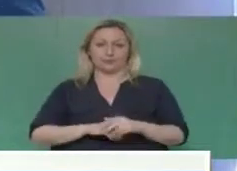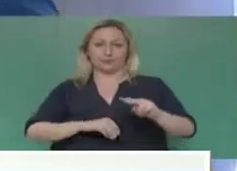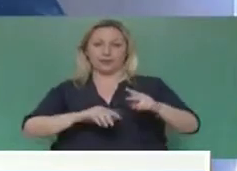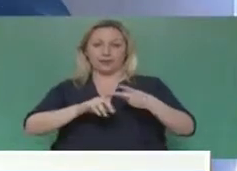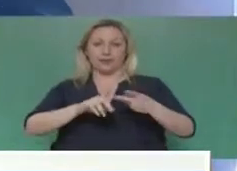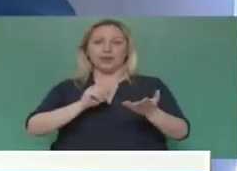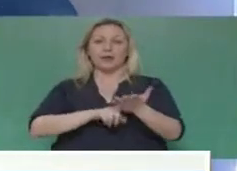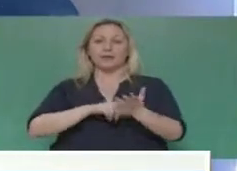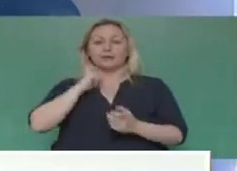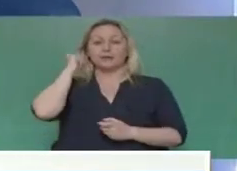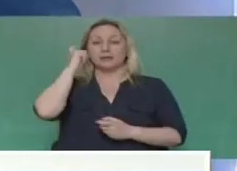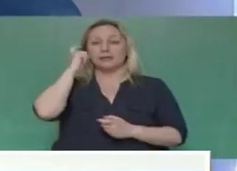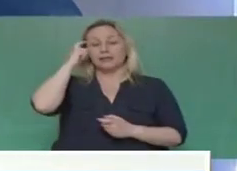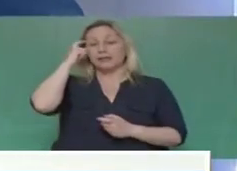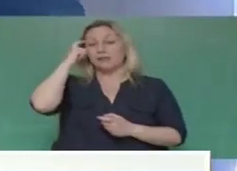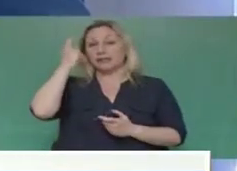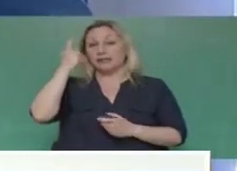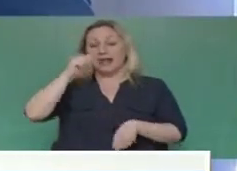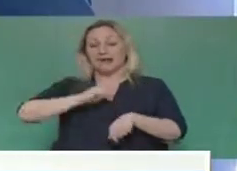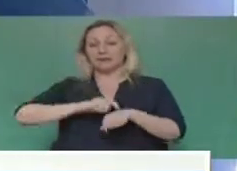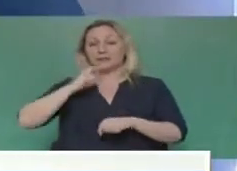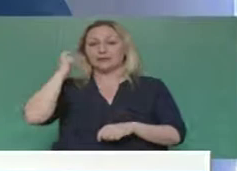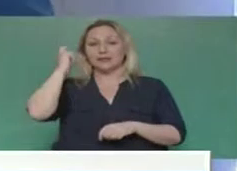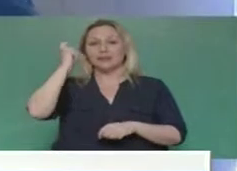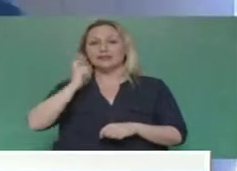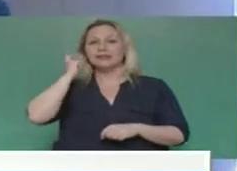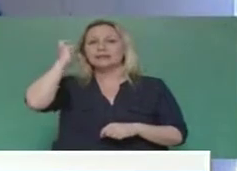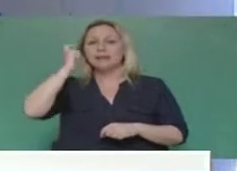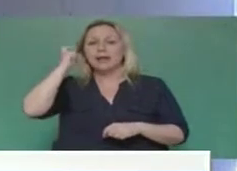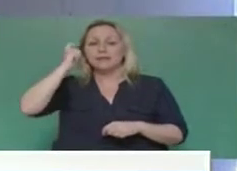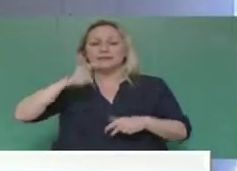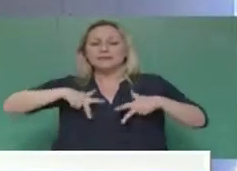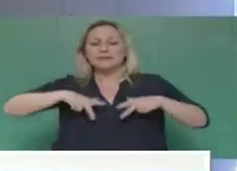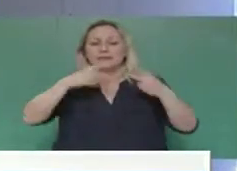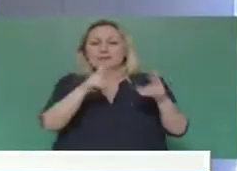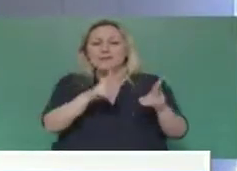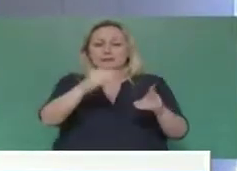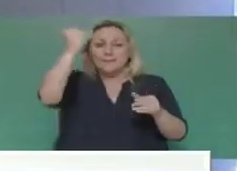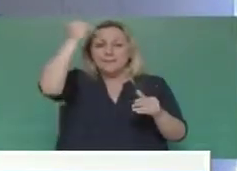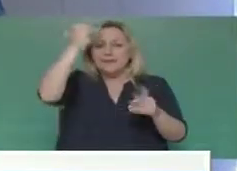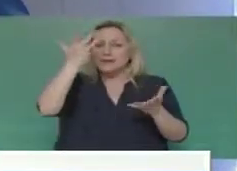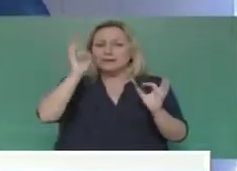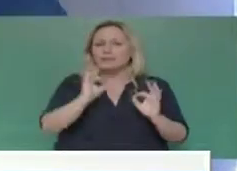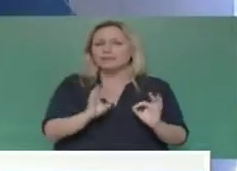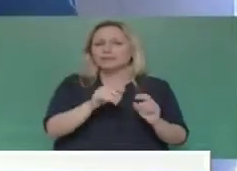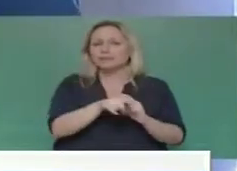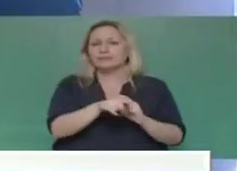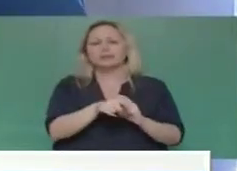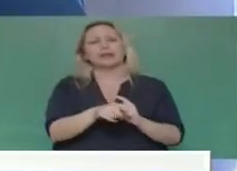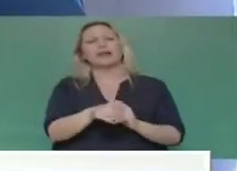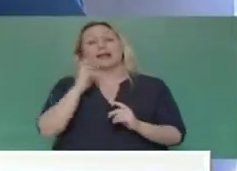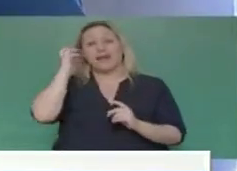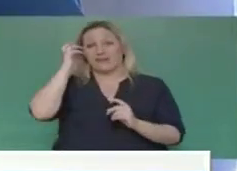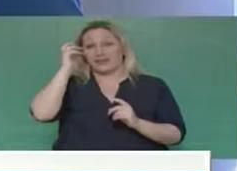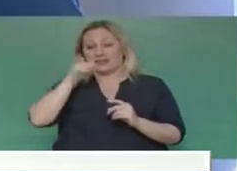αντίληψη η οποία κυριαρχεί στο μυαλό της κυβέρνησης. Φανταστείτε ότι αυτό το οποίο είχε